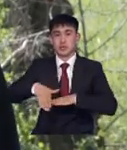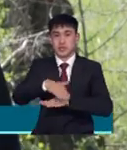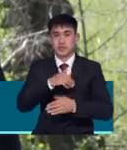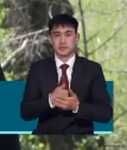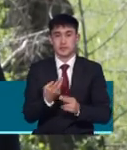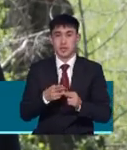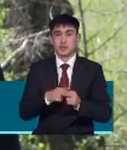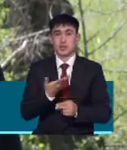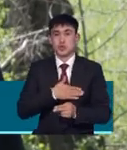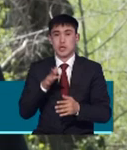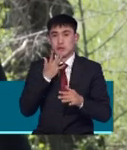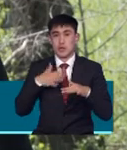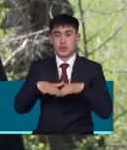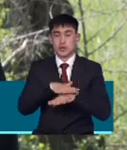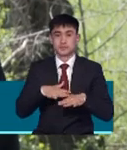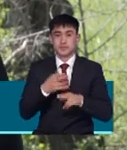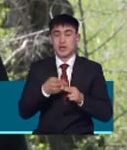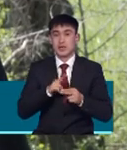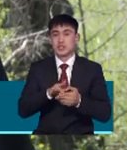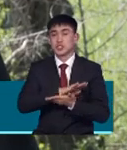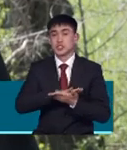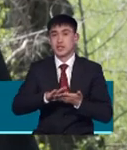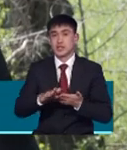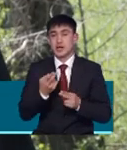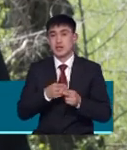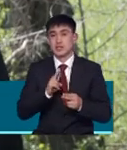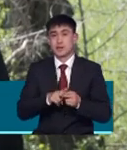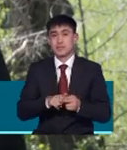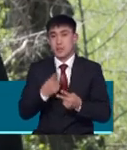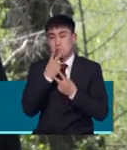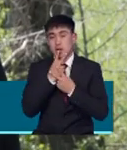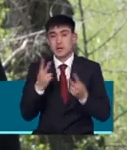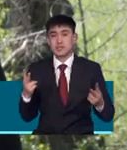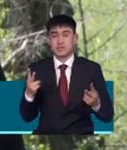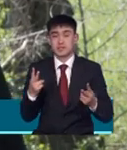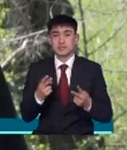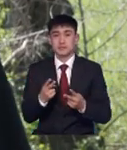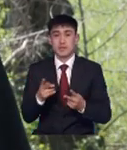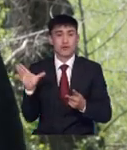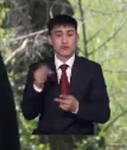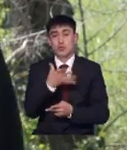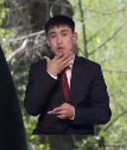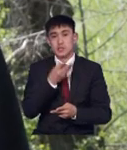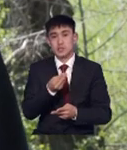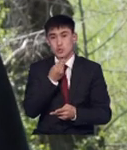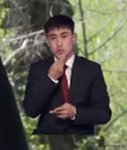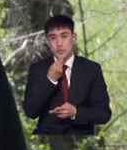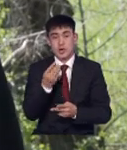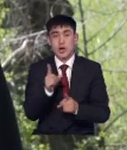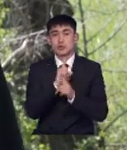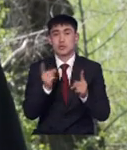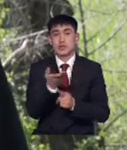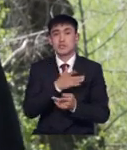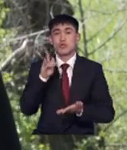Это душа народа, это чистота, это показывает всю красоту, но особенно